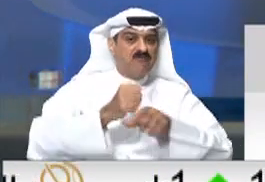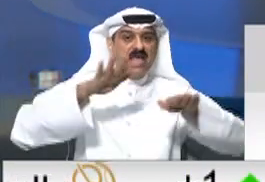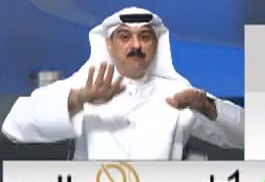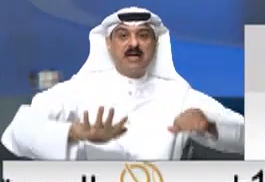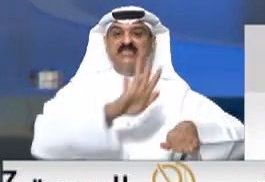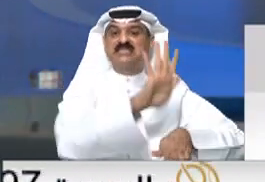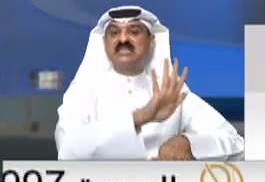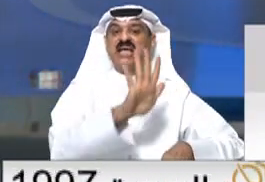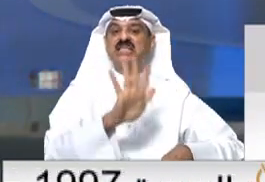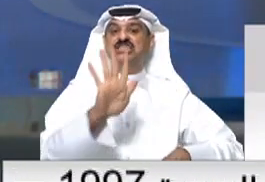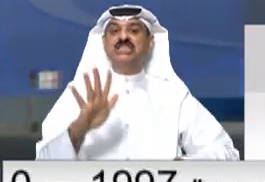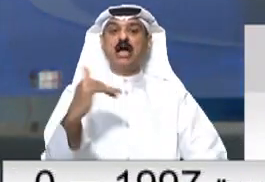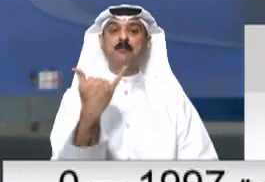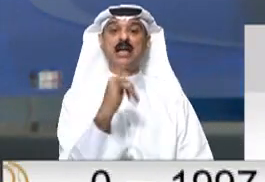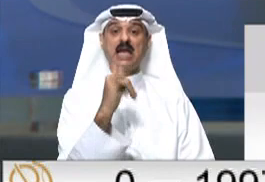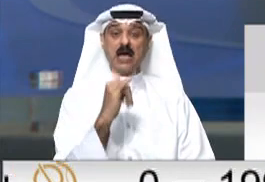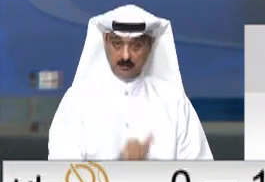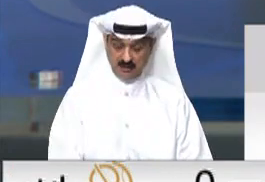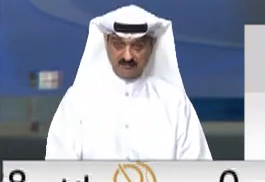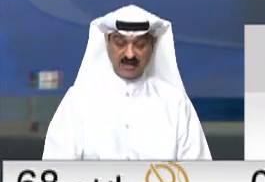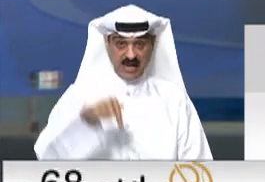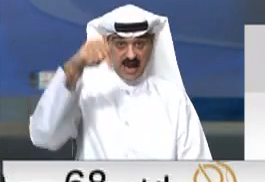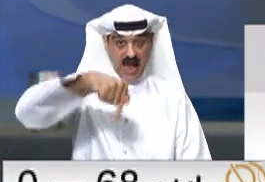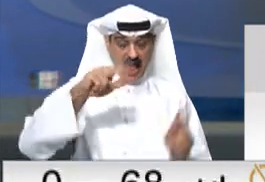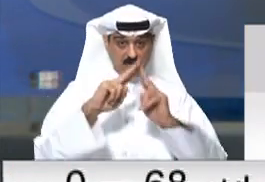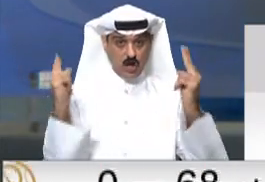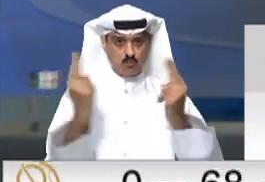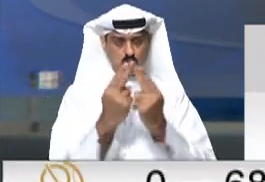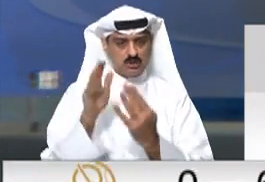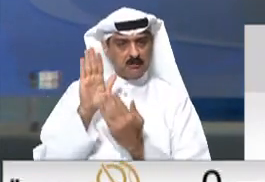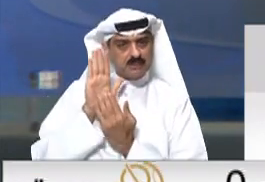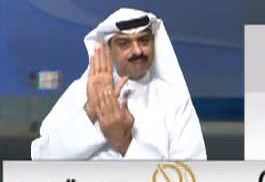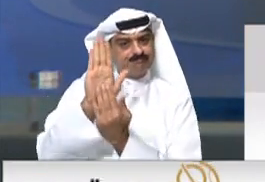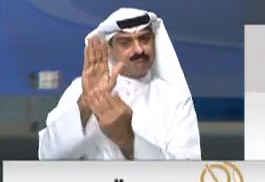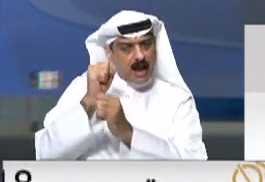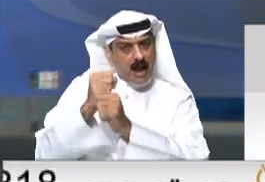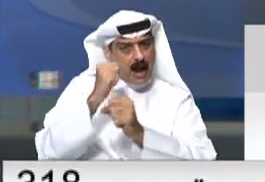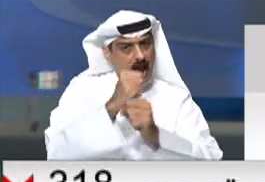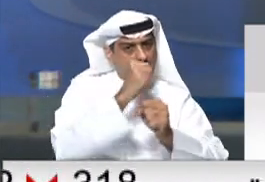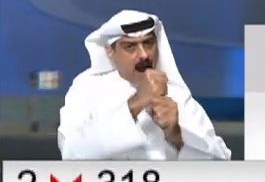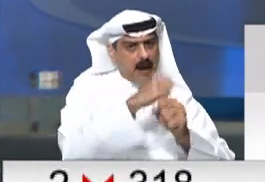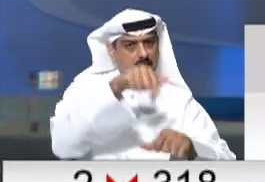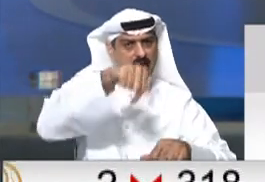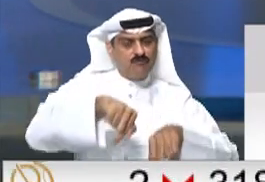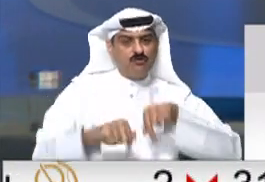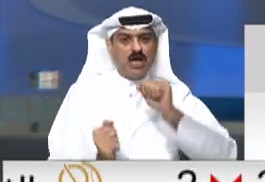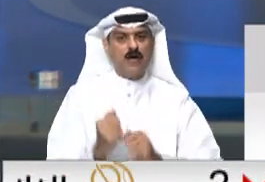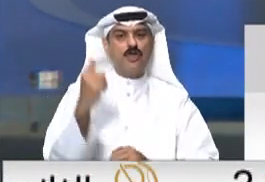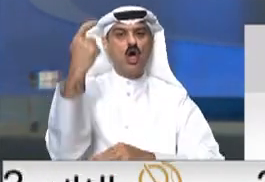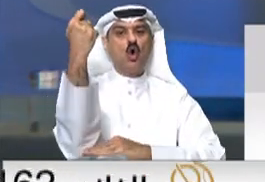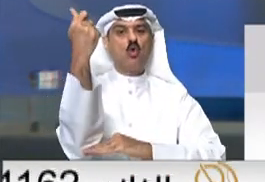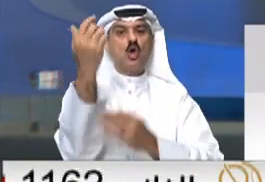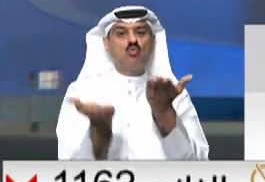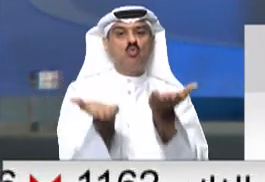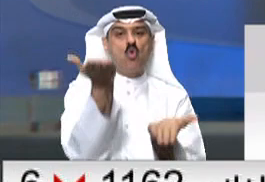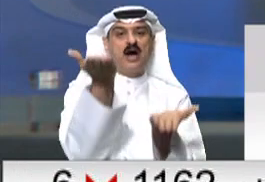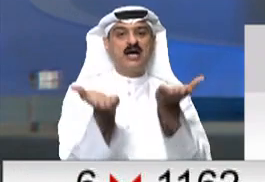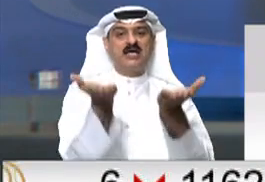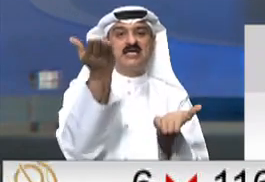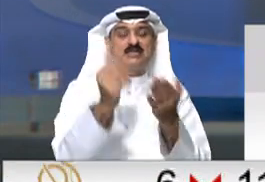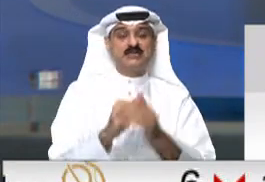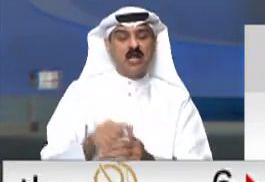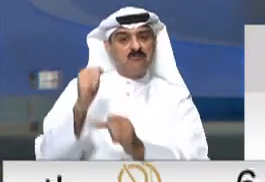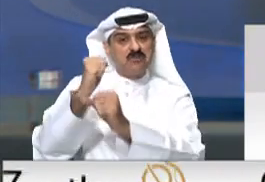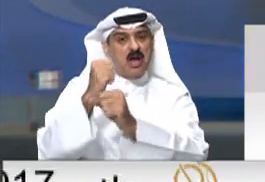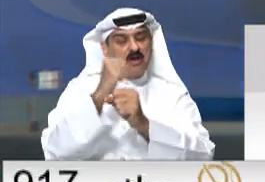العربية. ويستعرض المؤتمر عددا من التقارير حول عمل الجمعية وموازنتها المالية بالإضافة إلى